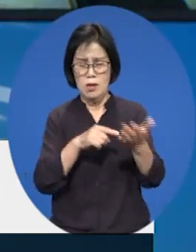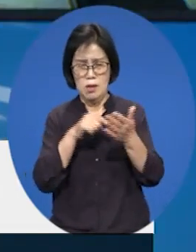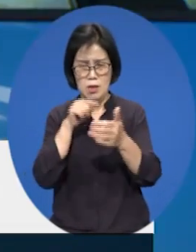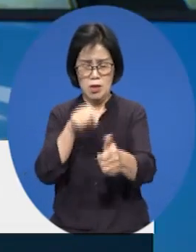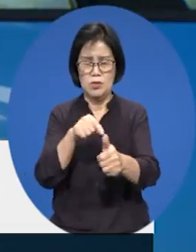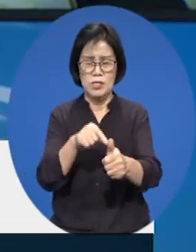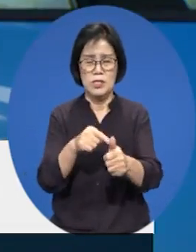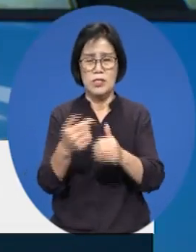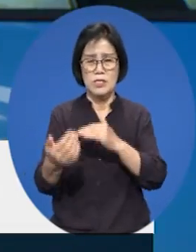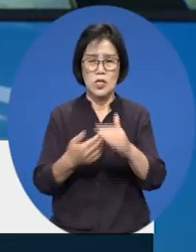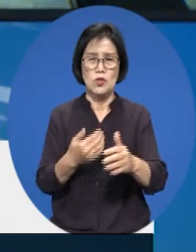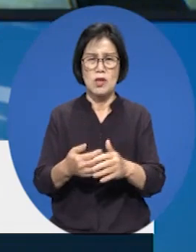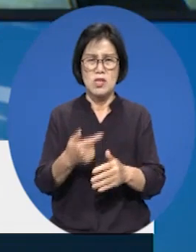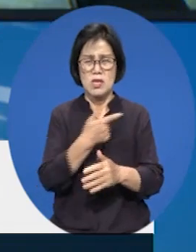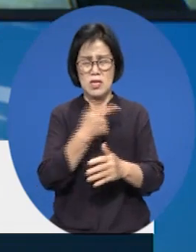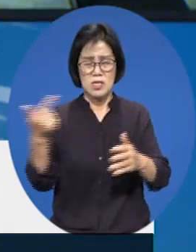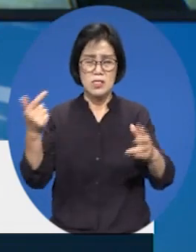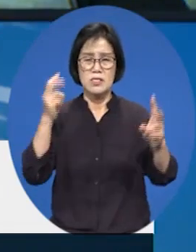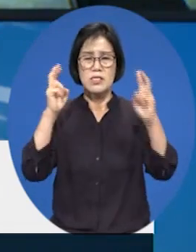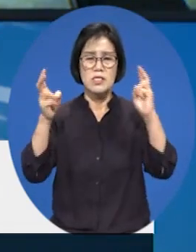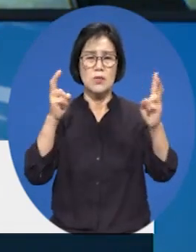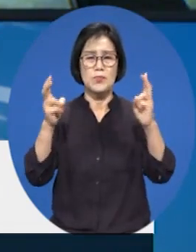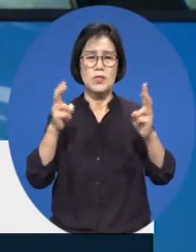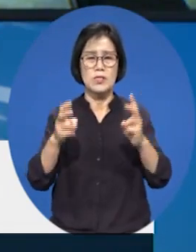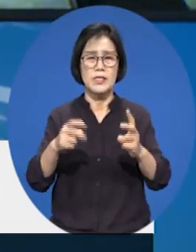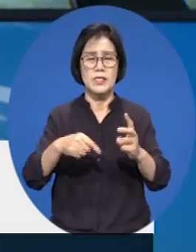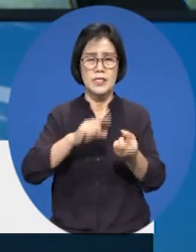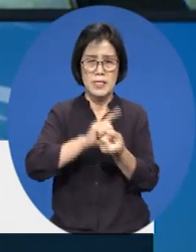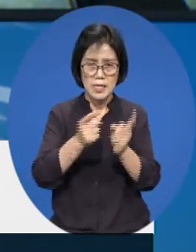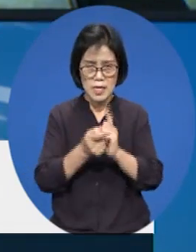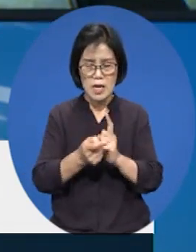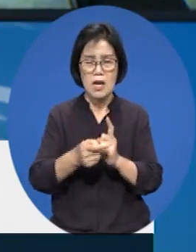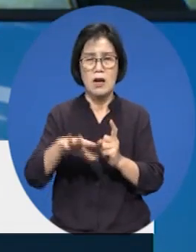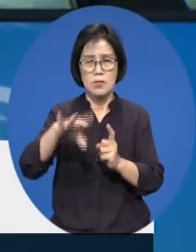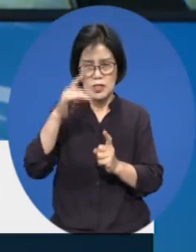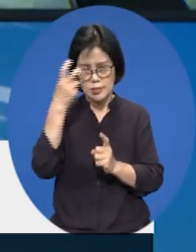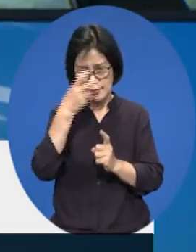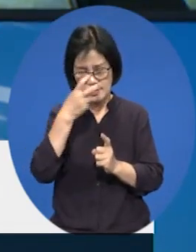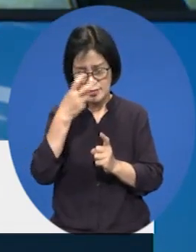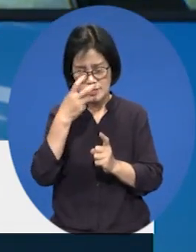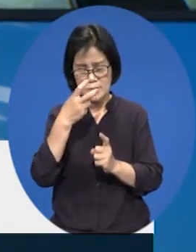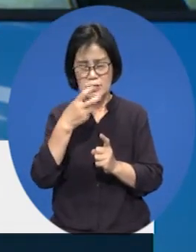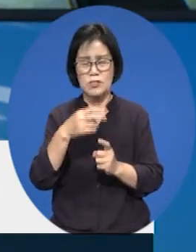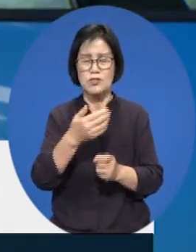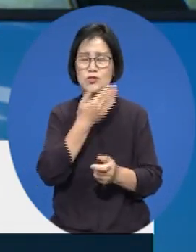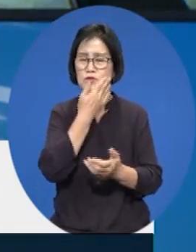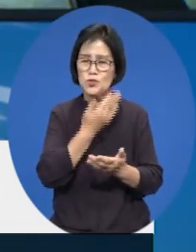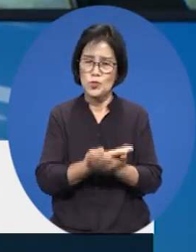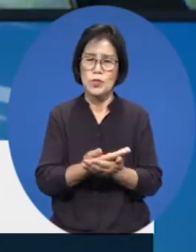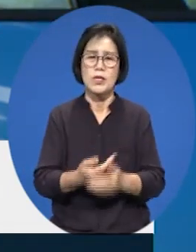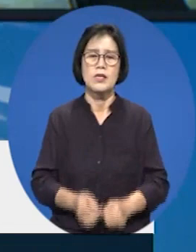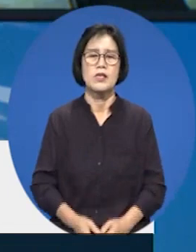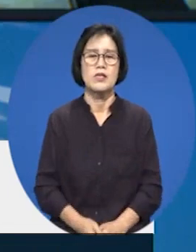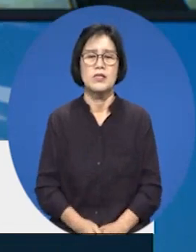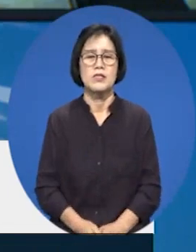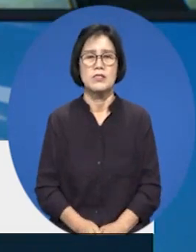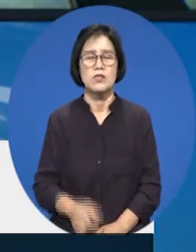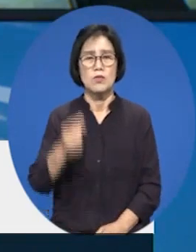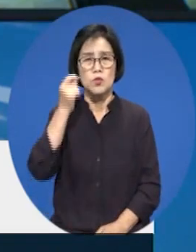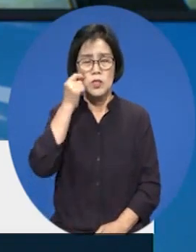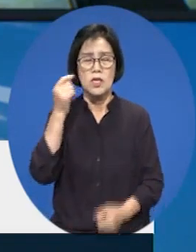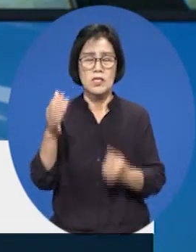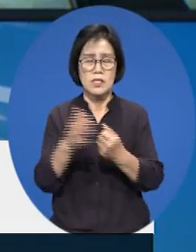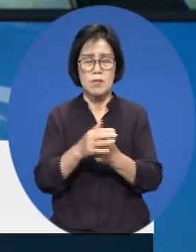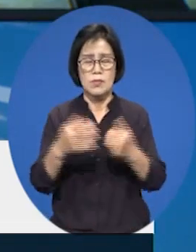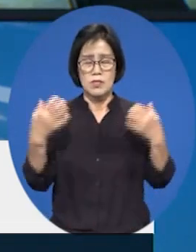공룡의 위치에 올라선 대기업들이 사실은 상 생활을 먼저 찾는게 에 그게 중요한 거 아니겠습니까 그걸 못하니까 정부에서